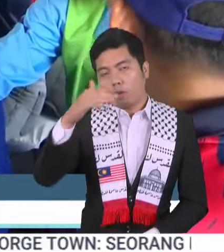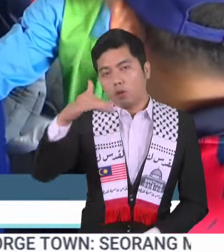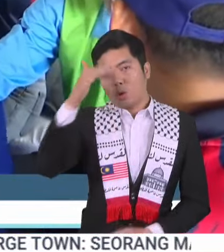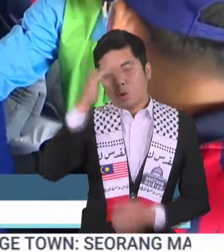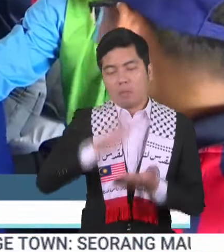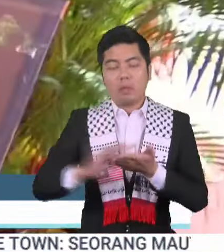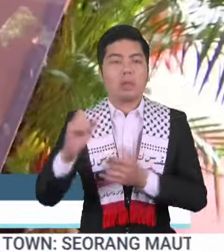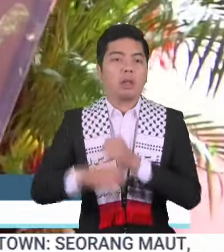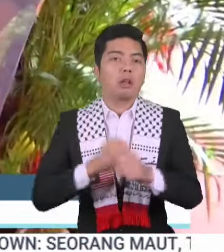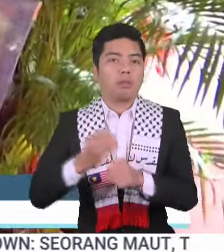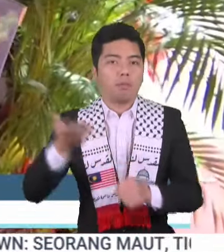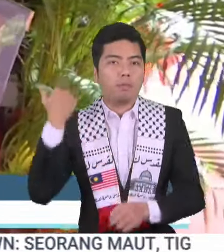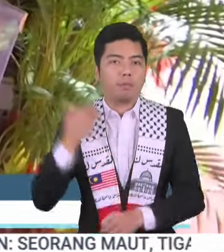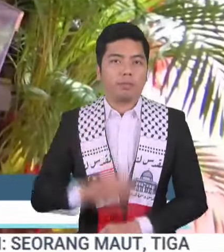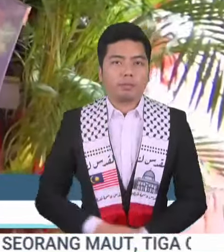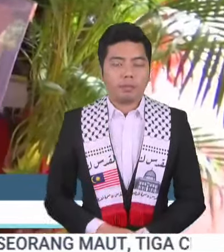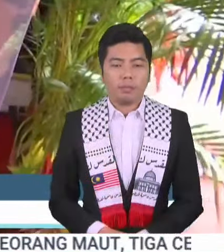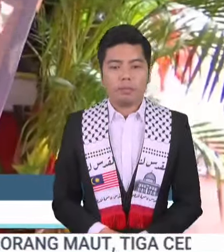tahun lalu.